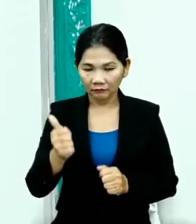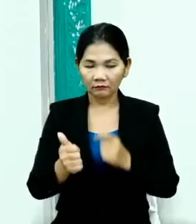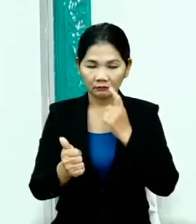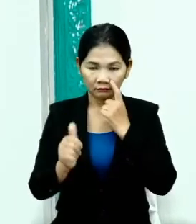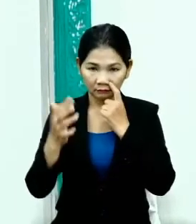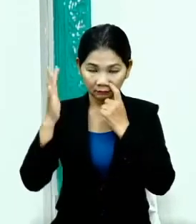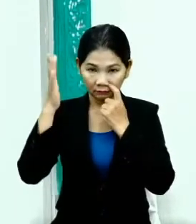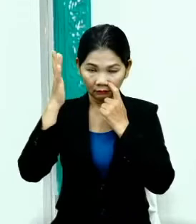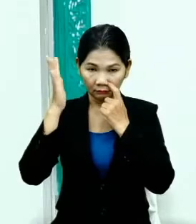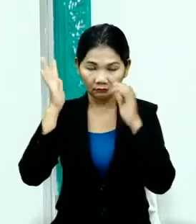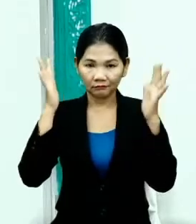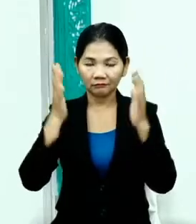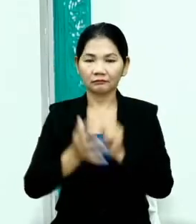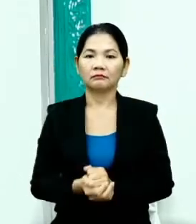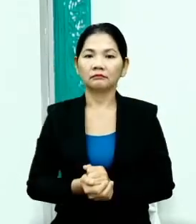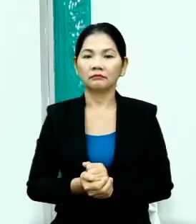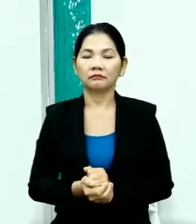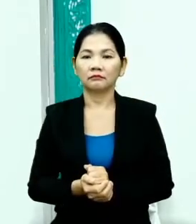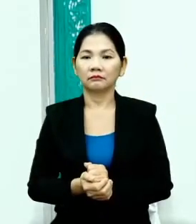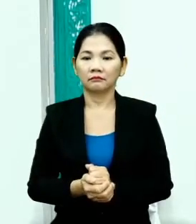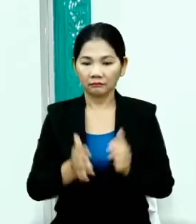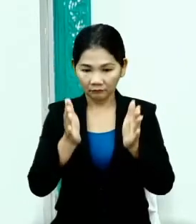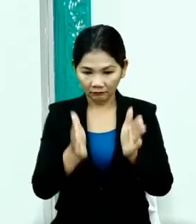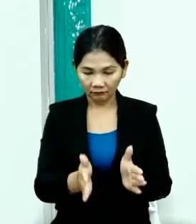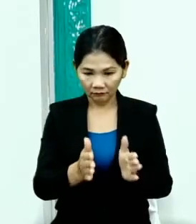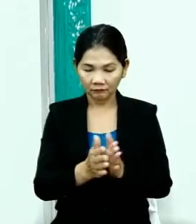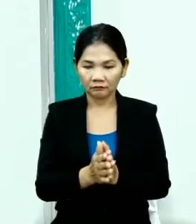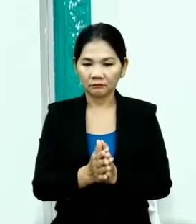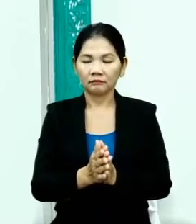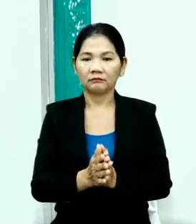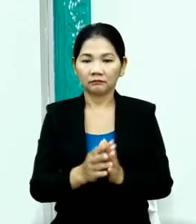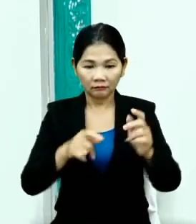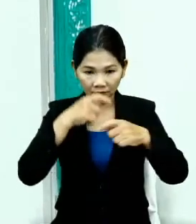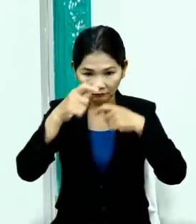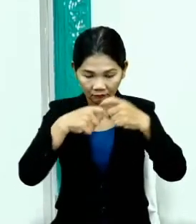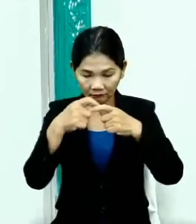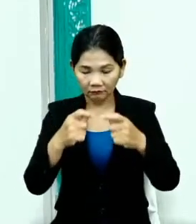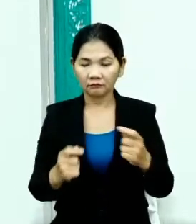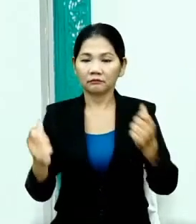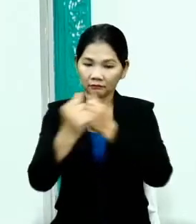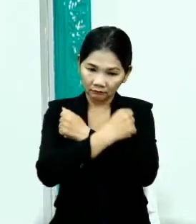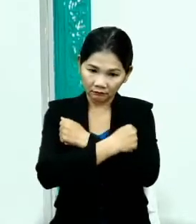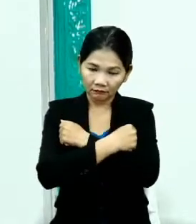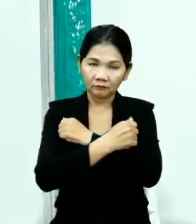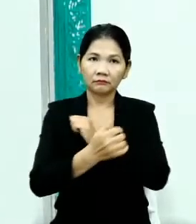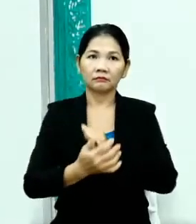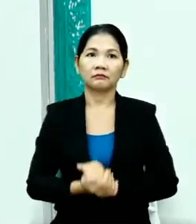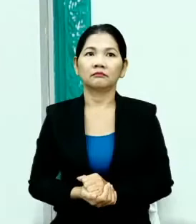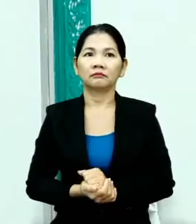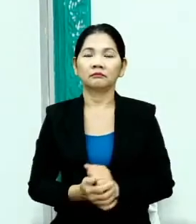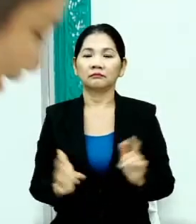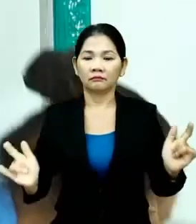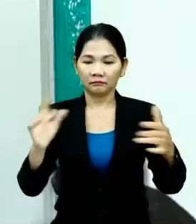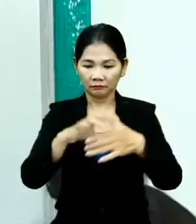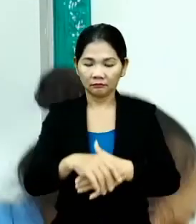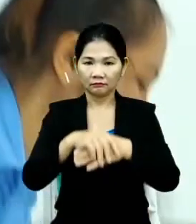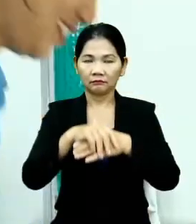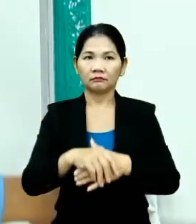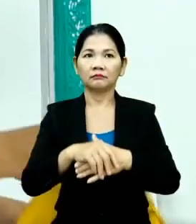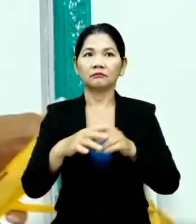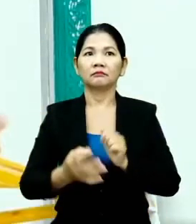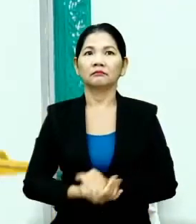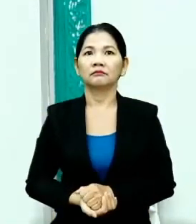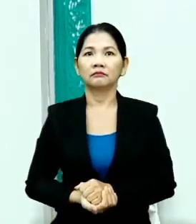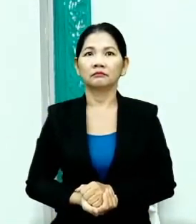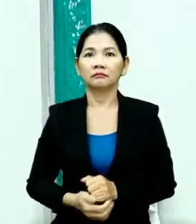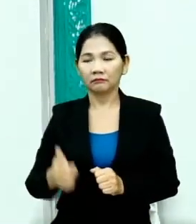con, thế đây ngồi. Mình nói thà, nè, đài rộp án, sở lãnh khní, chất xin nịt nụ hát cái hai thà mật phê nà con.